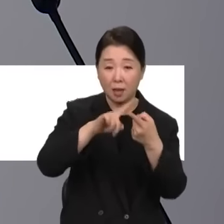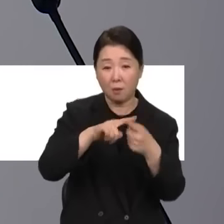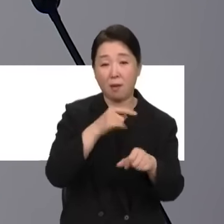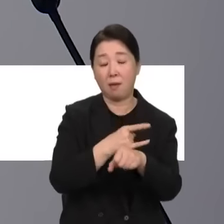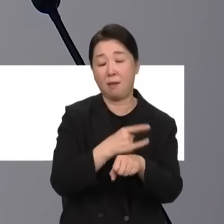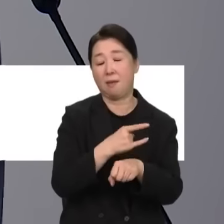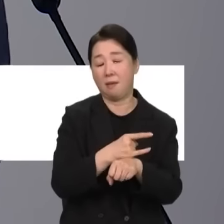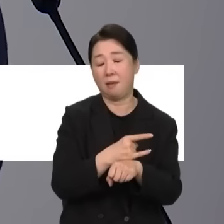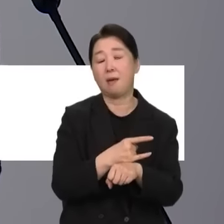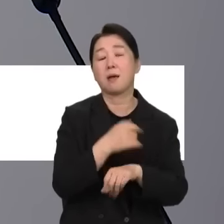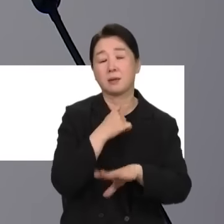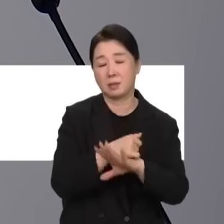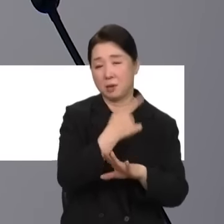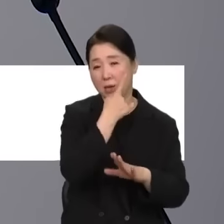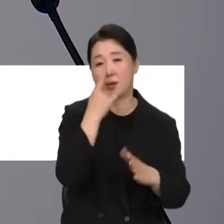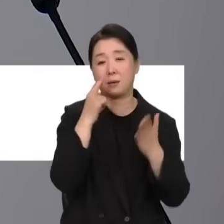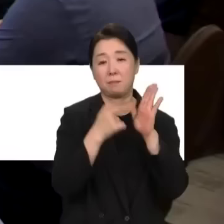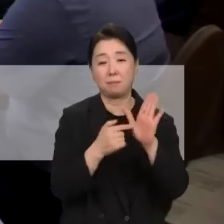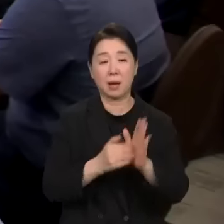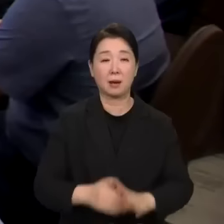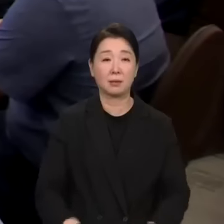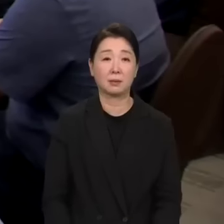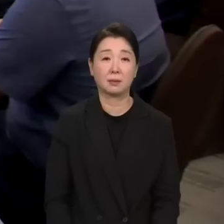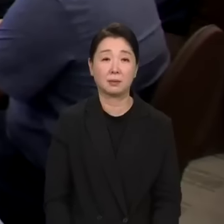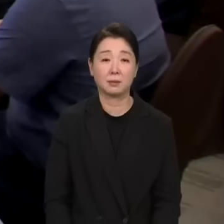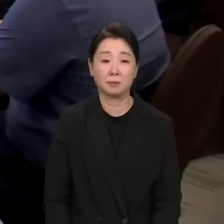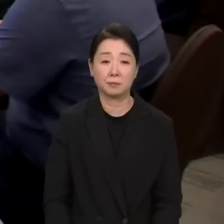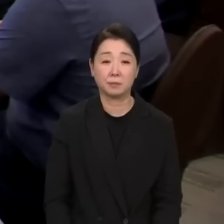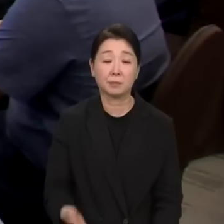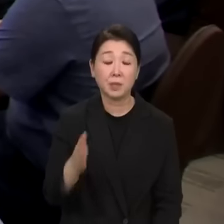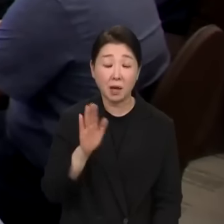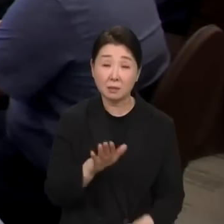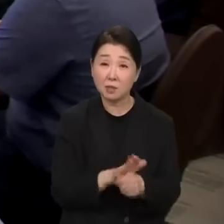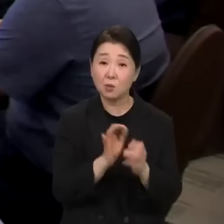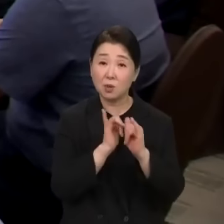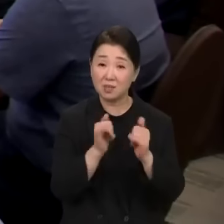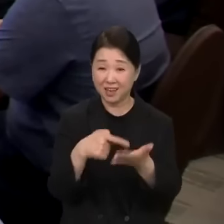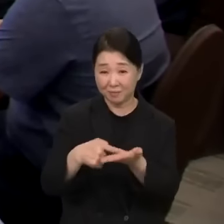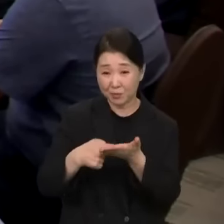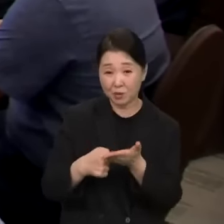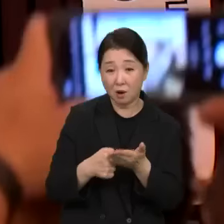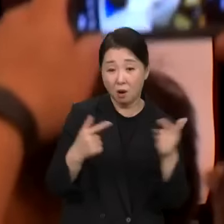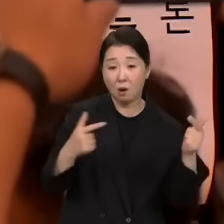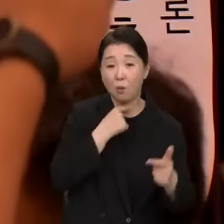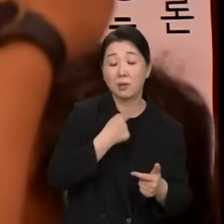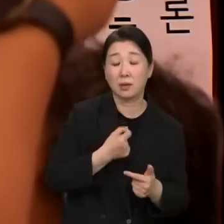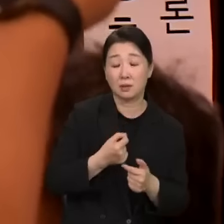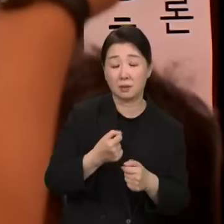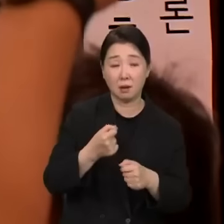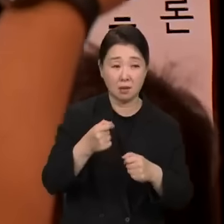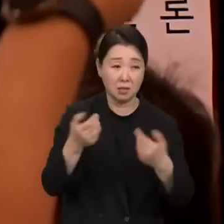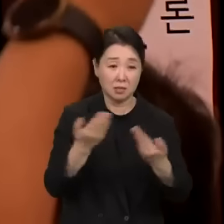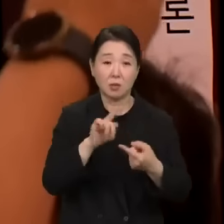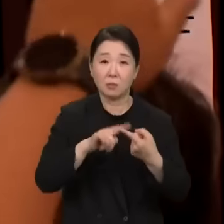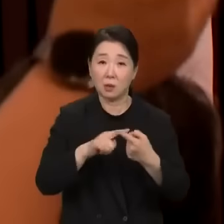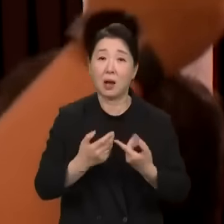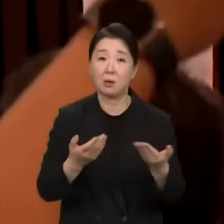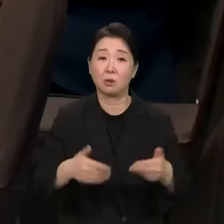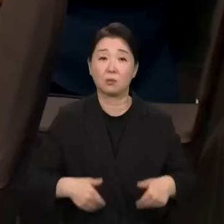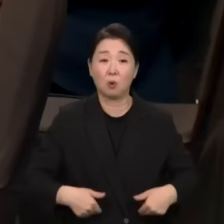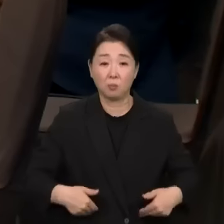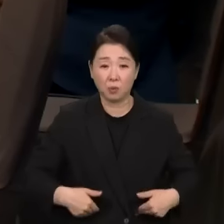된다고 입증이 되는 상황이 되겠습니다. 다만 지원자를 늘리려면 직업성을 보장해줘야 하는 만큼